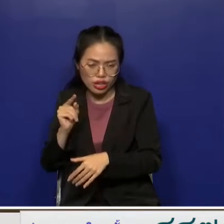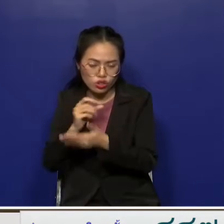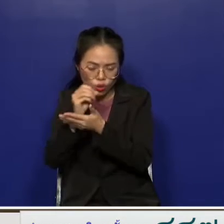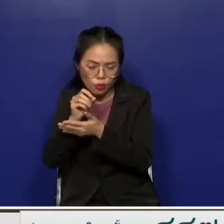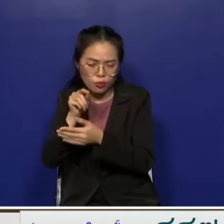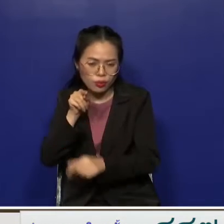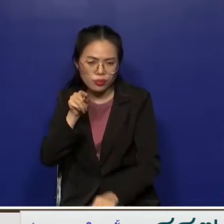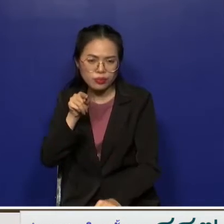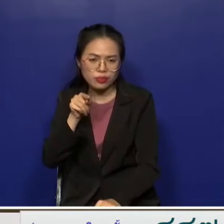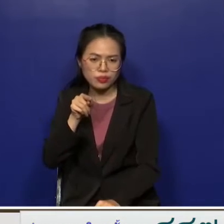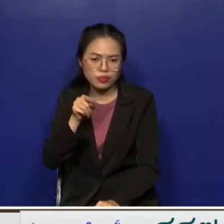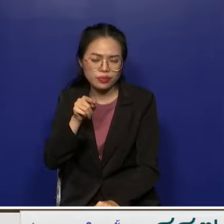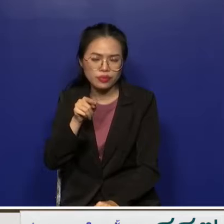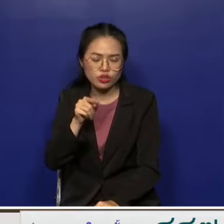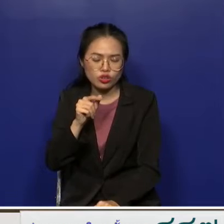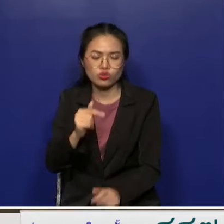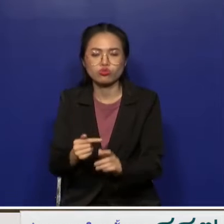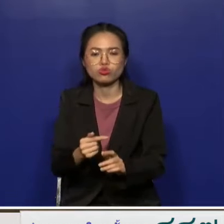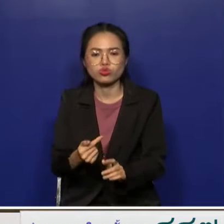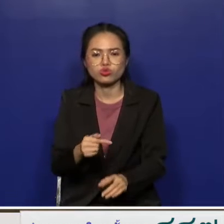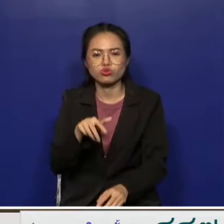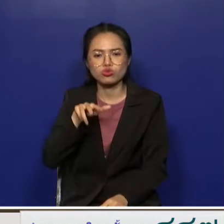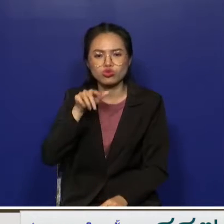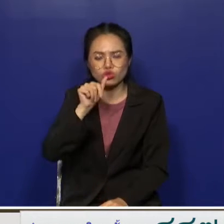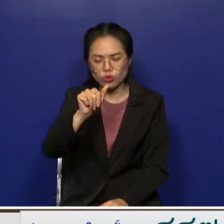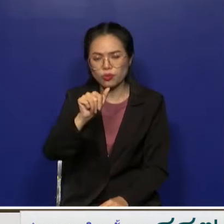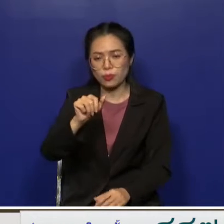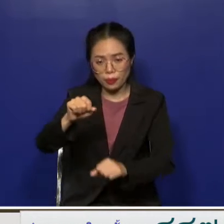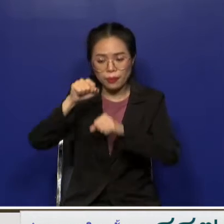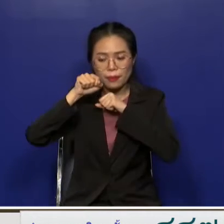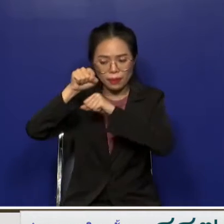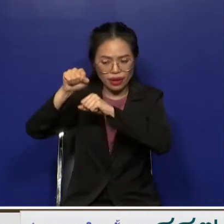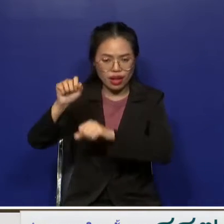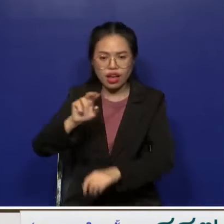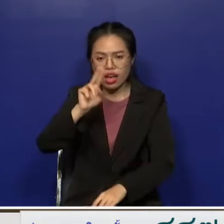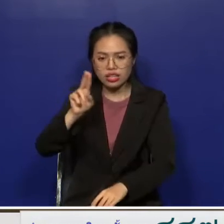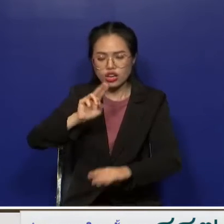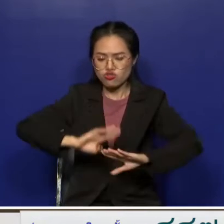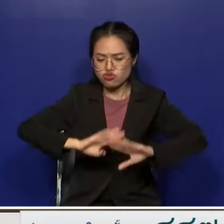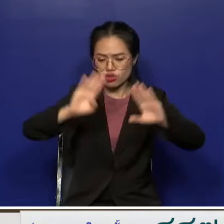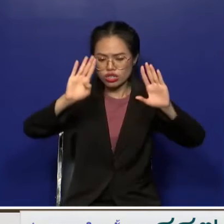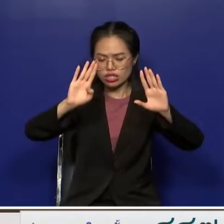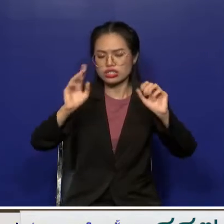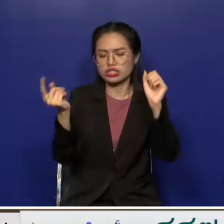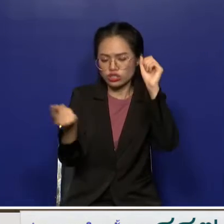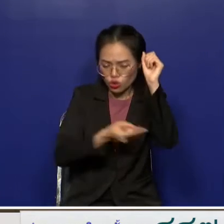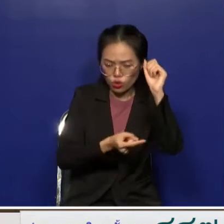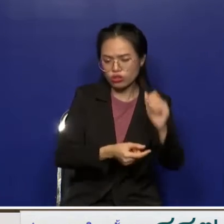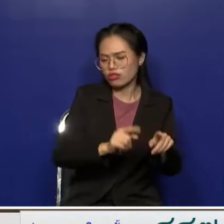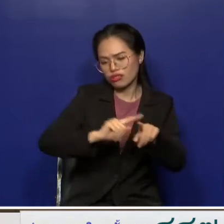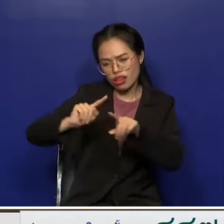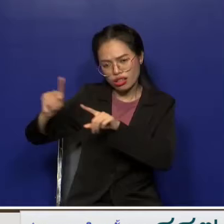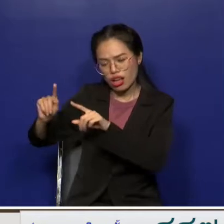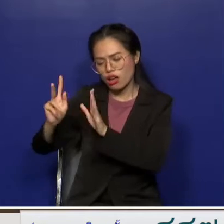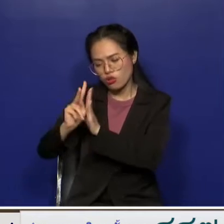ทำการโดยเฉพาะการประกาศใช้นะครับแล้วก็ยกเลิกโทษนะครับโทษ